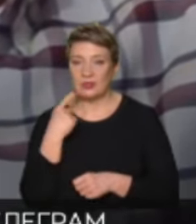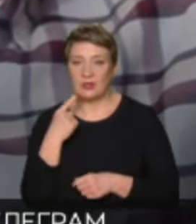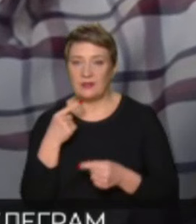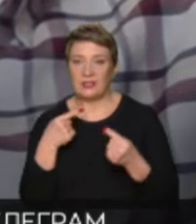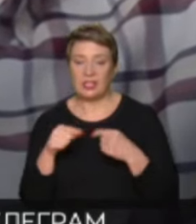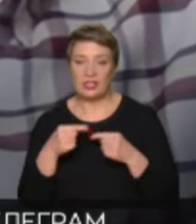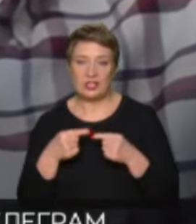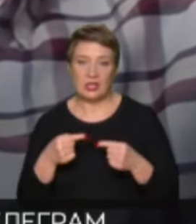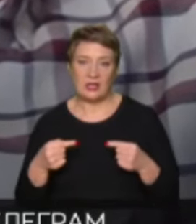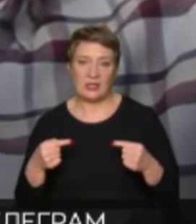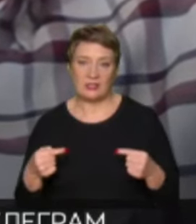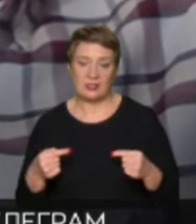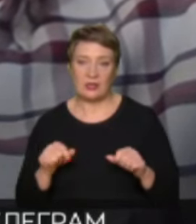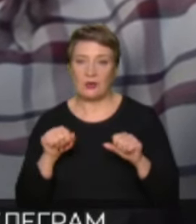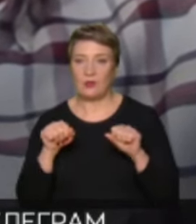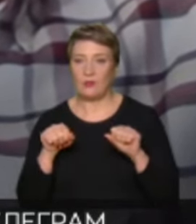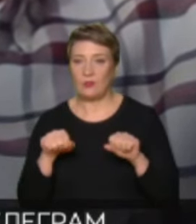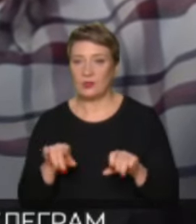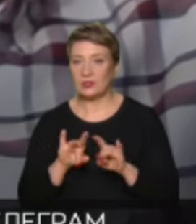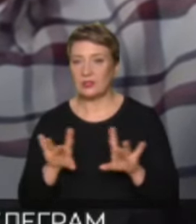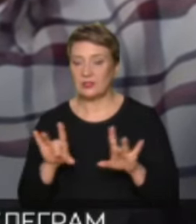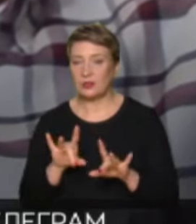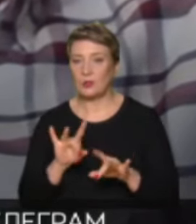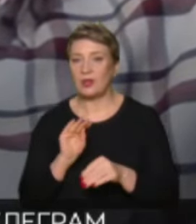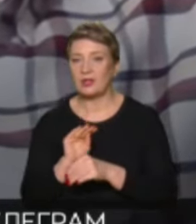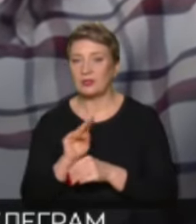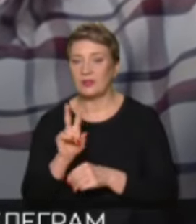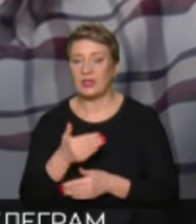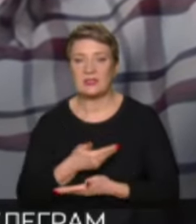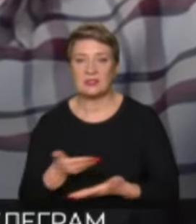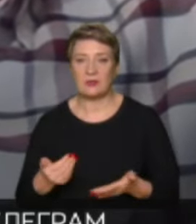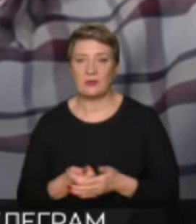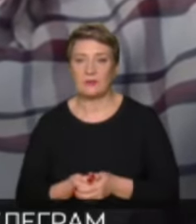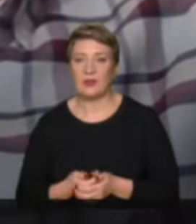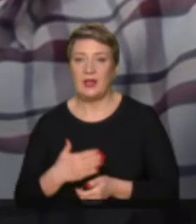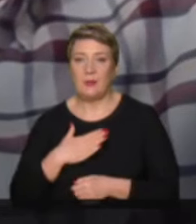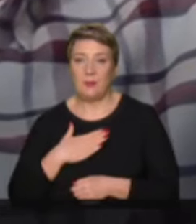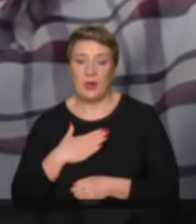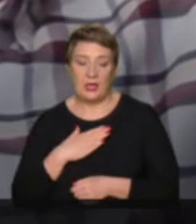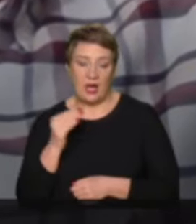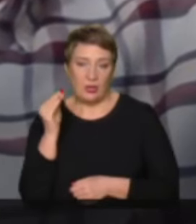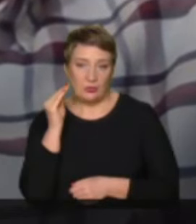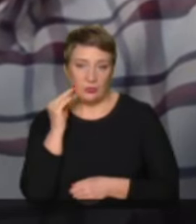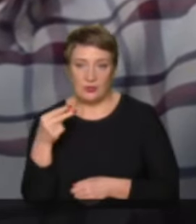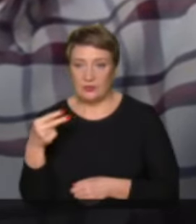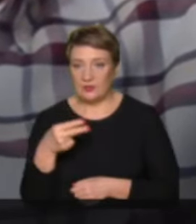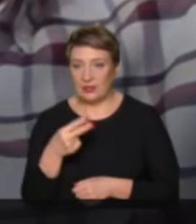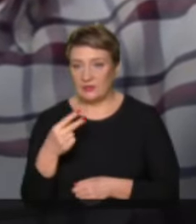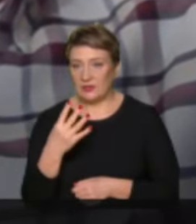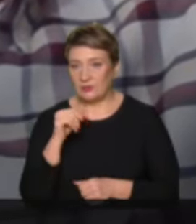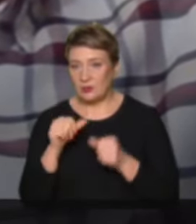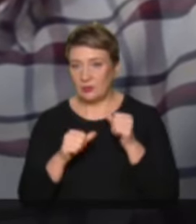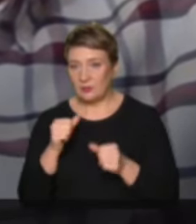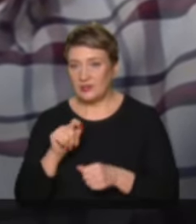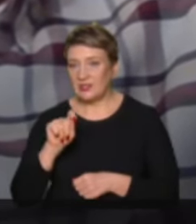речі, їх можна дискутувати, критикувати як завгодно. Моя особлива думка, в 2024 році війна